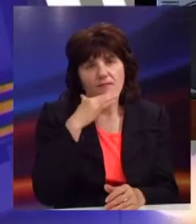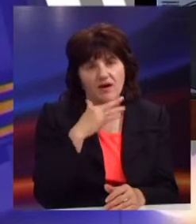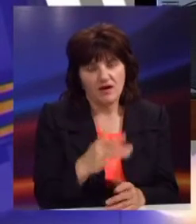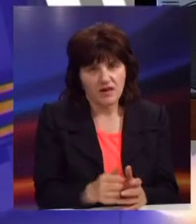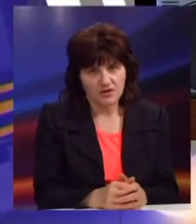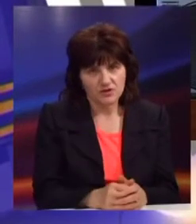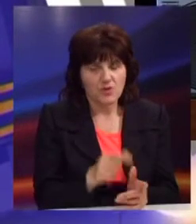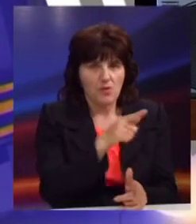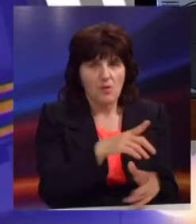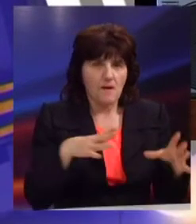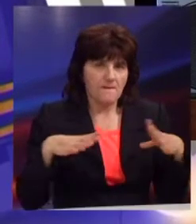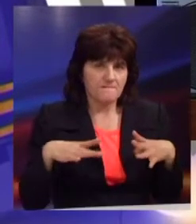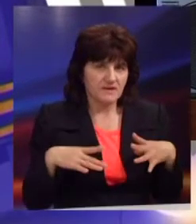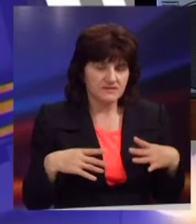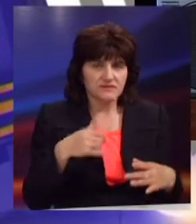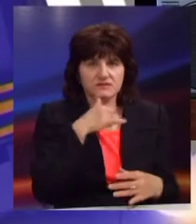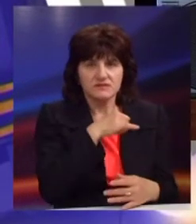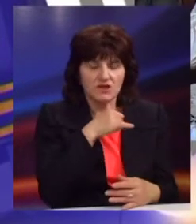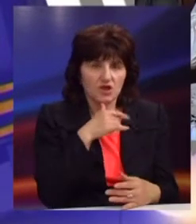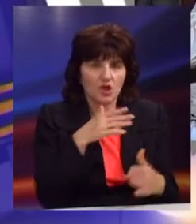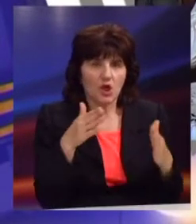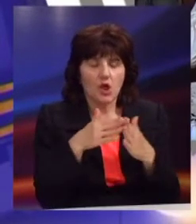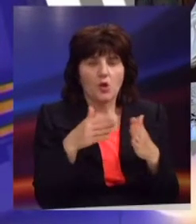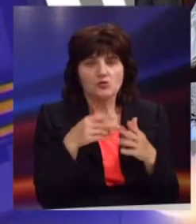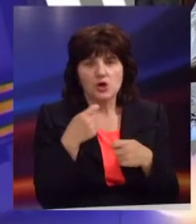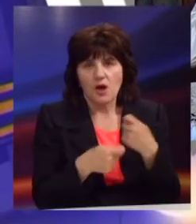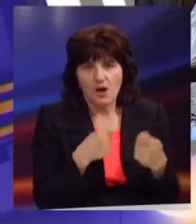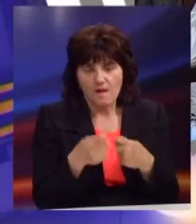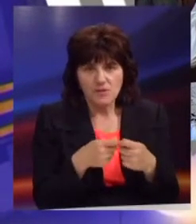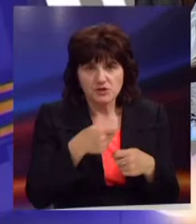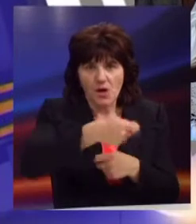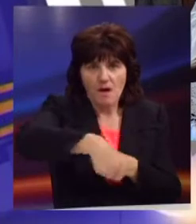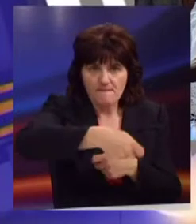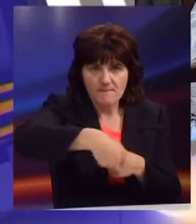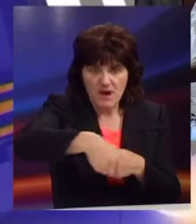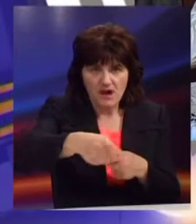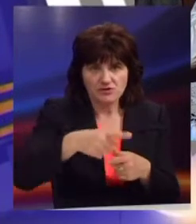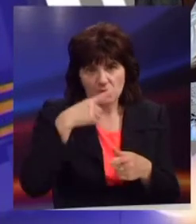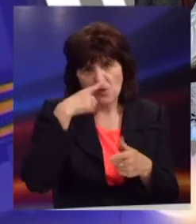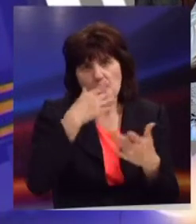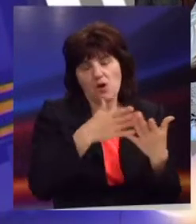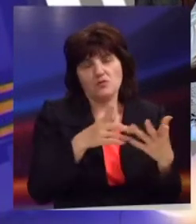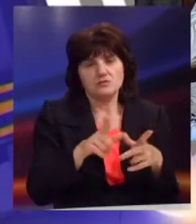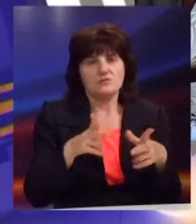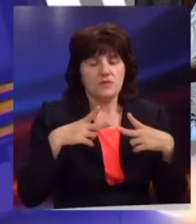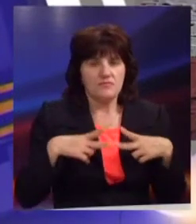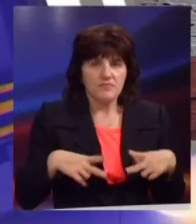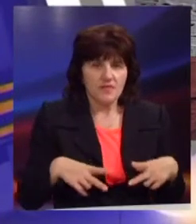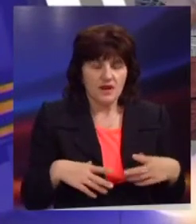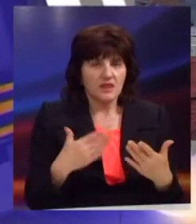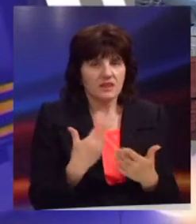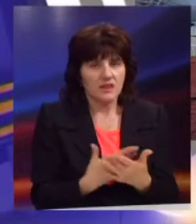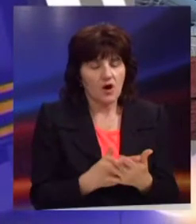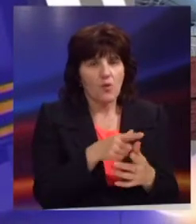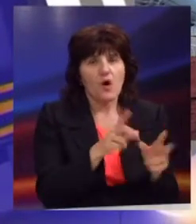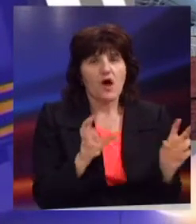reči. Anica je u penziji, a svoje vreme provodi obavljajući kućne poslove i obrađujući baštu na koju je jako ponosna. Šta god da